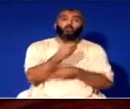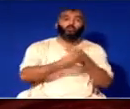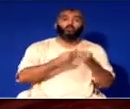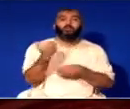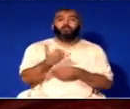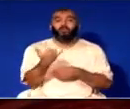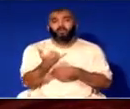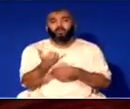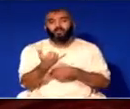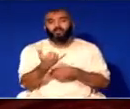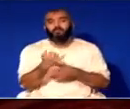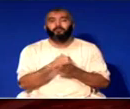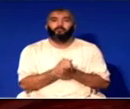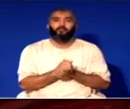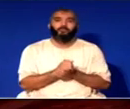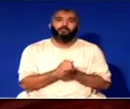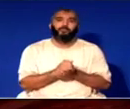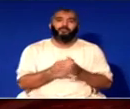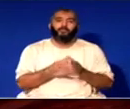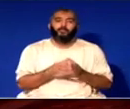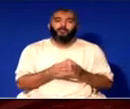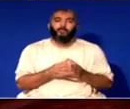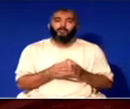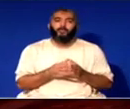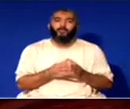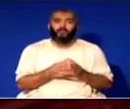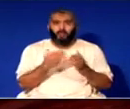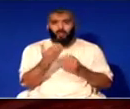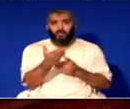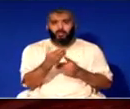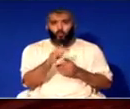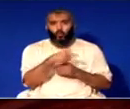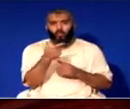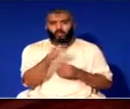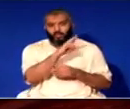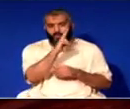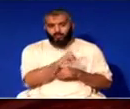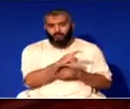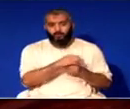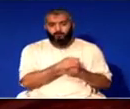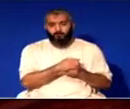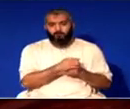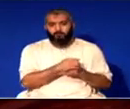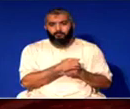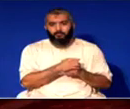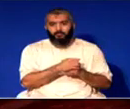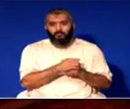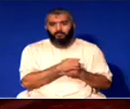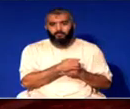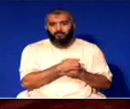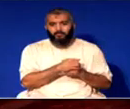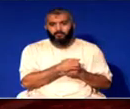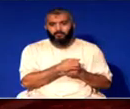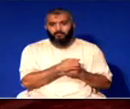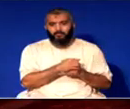عندي أستاذ ثاني ماشي سؤال. تفضلي. أنا شفت منام واحد النهار فيها قدمور